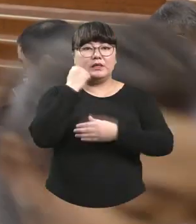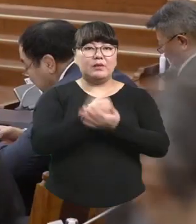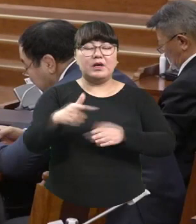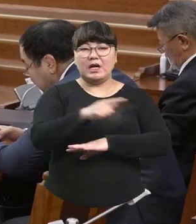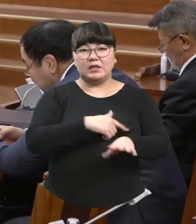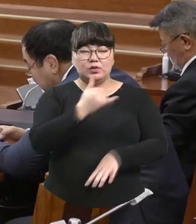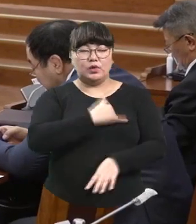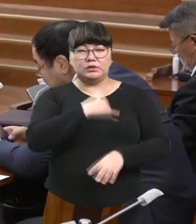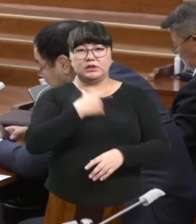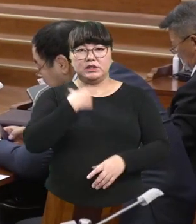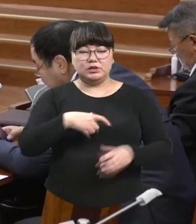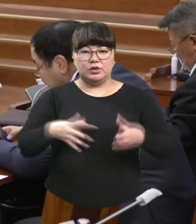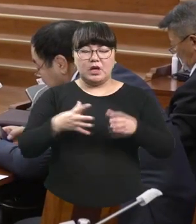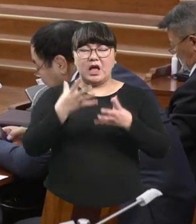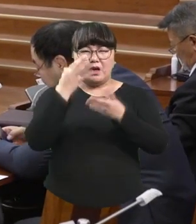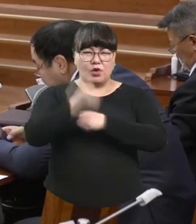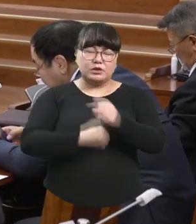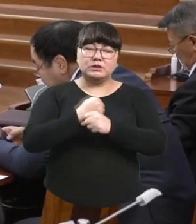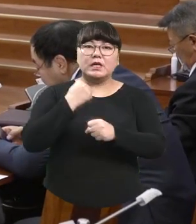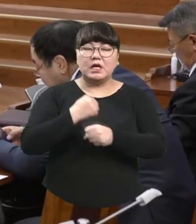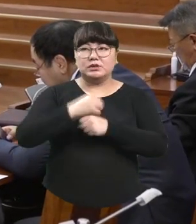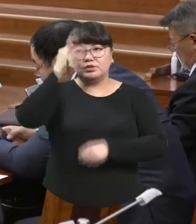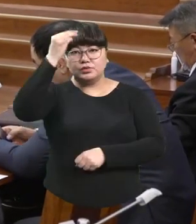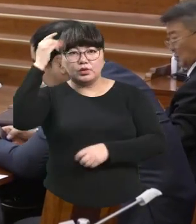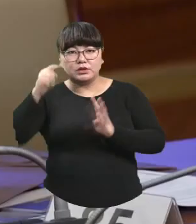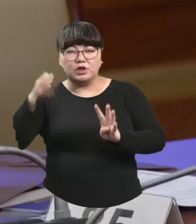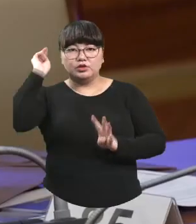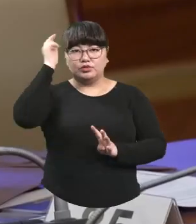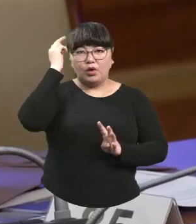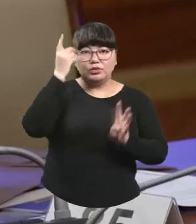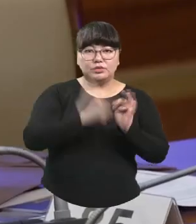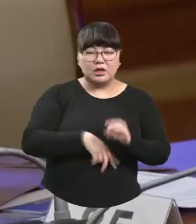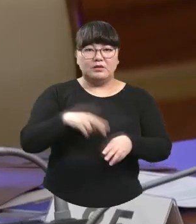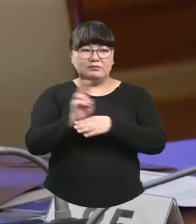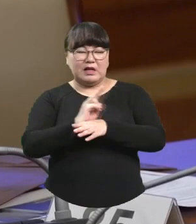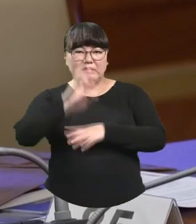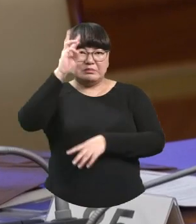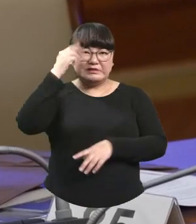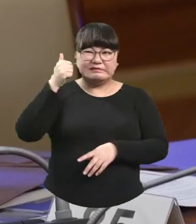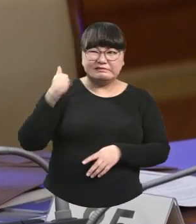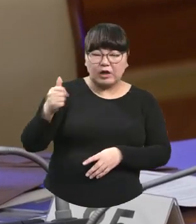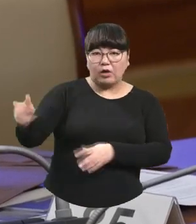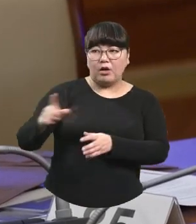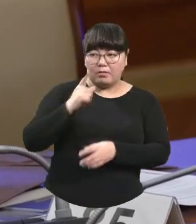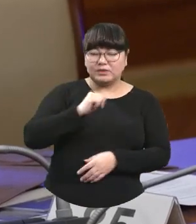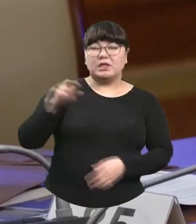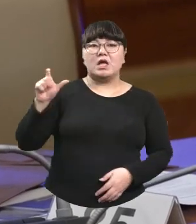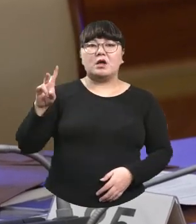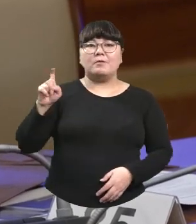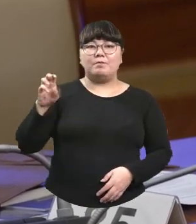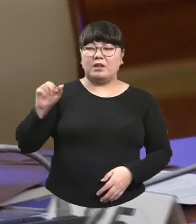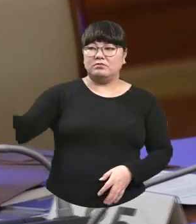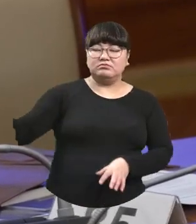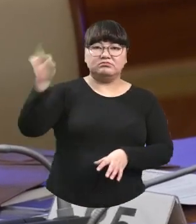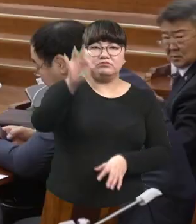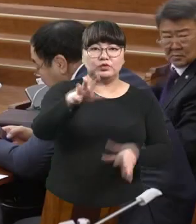тамгын газрын удирдах бүрэлдэхүүнд хамгийн олон жил ажилласан туршлага, докторийн зэрэг, онц практикийн мэдлэгтэй үндэслэж дамжны